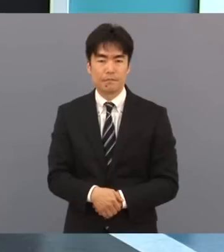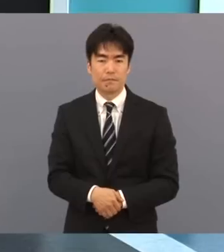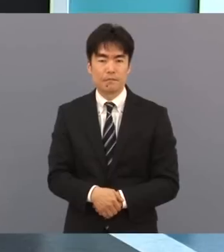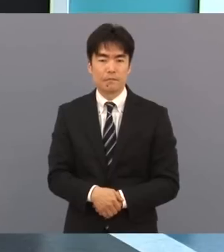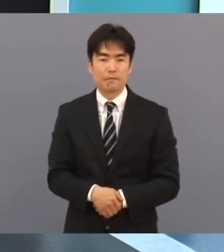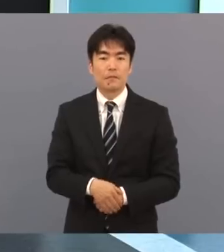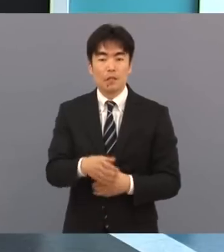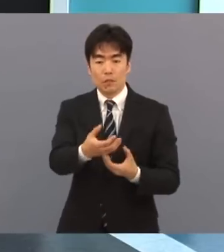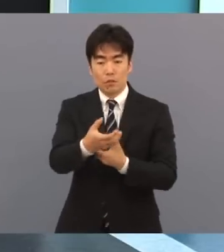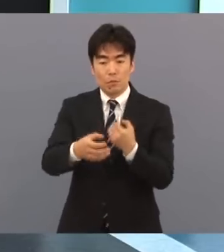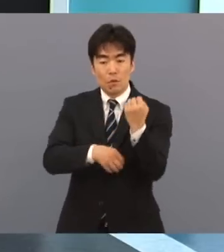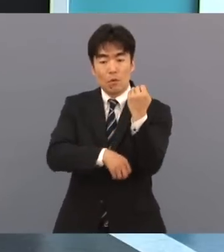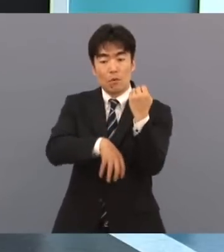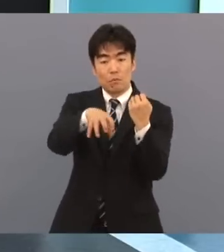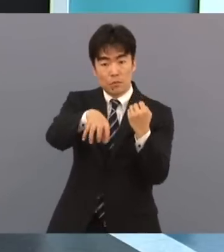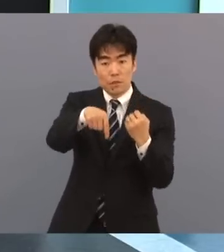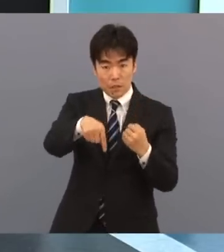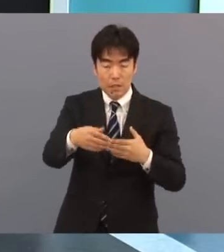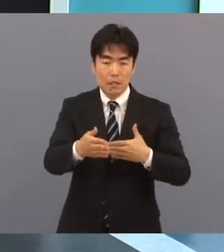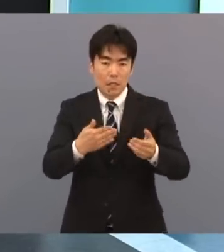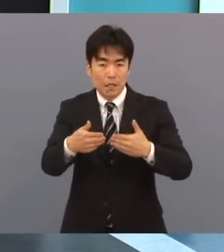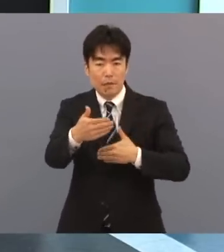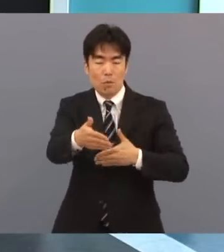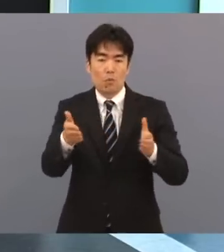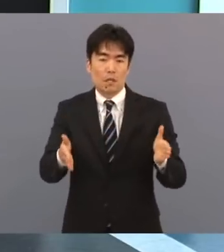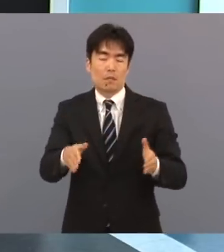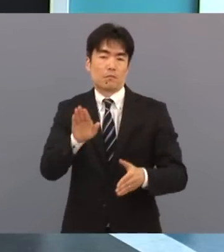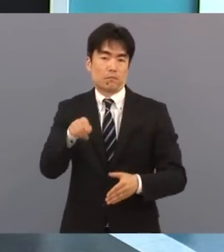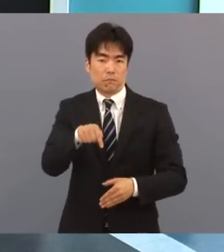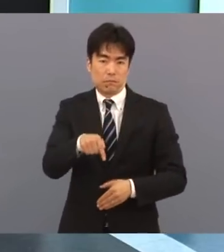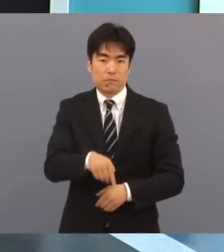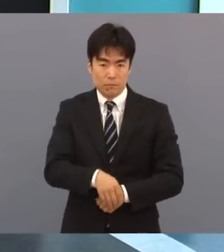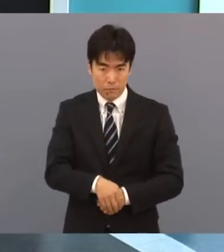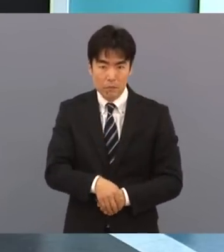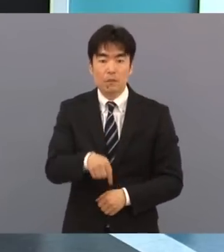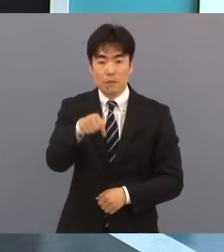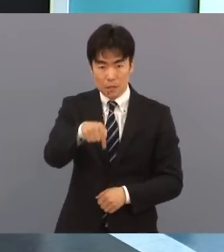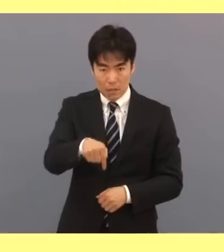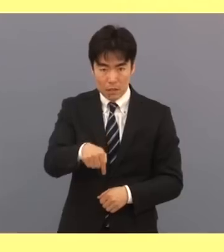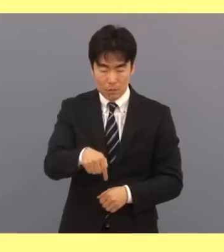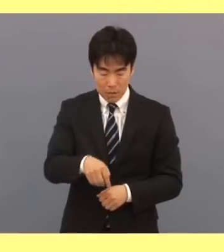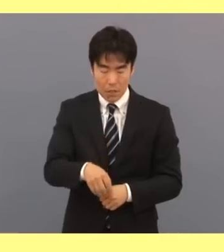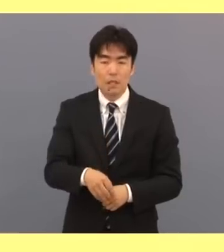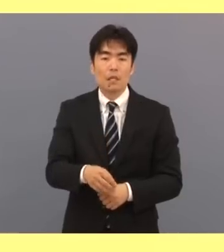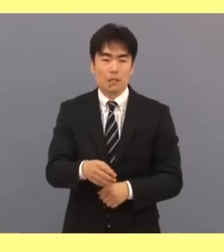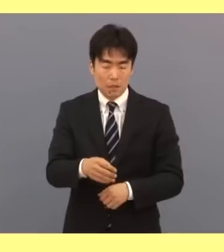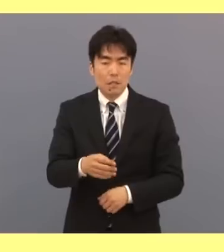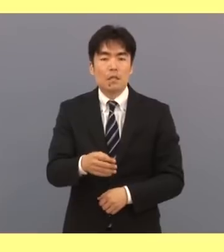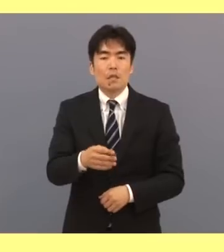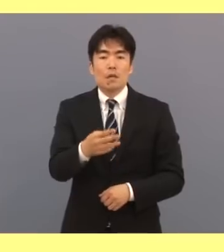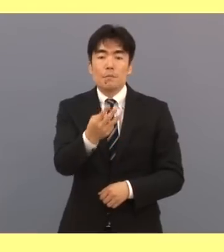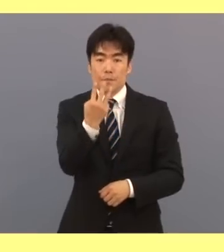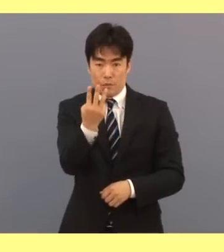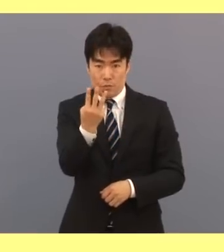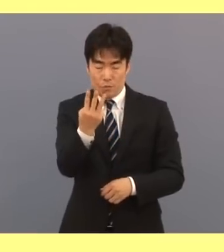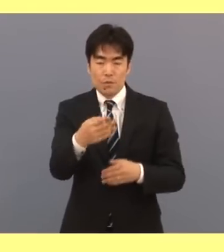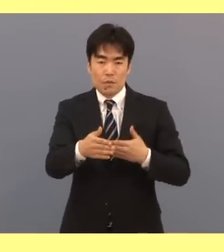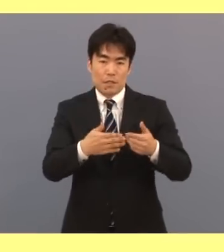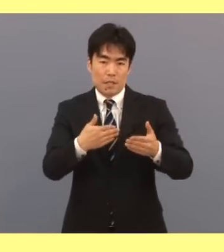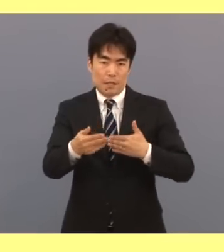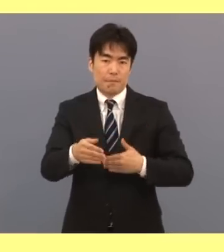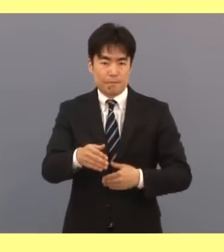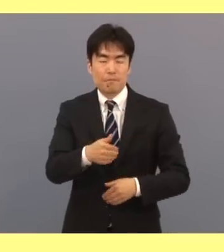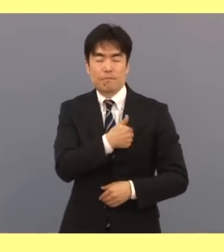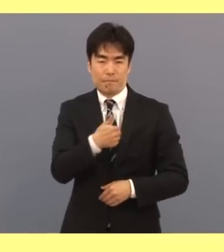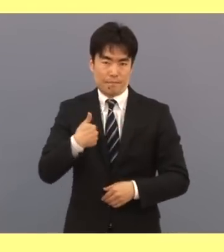消防本部にある防災体験コーナー、ここでは消火体験、119番